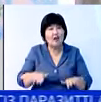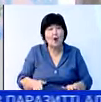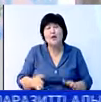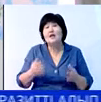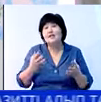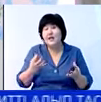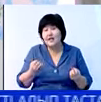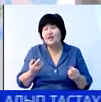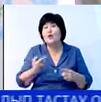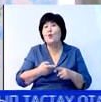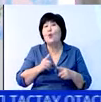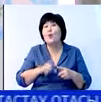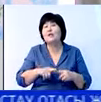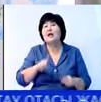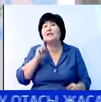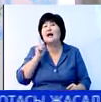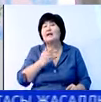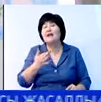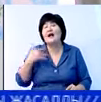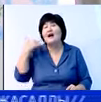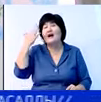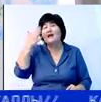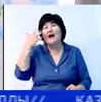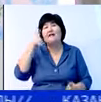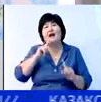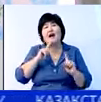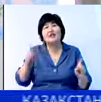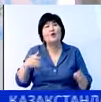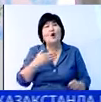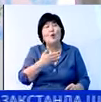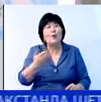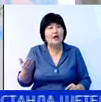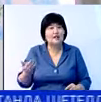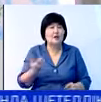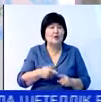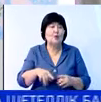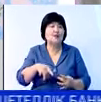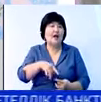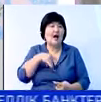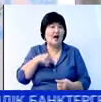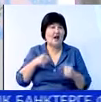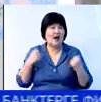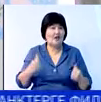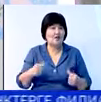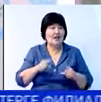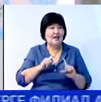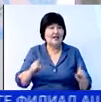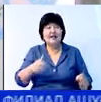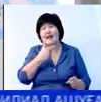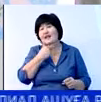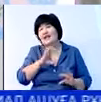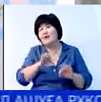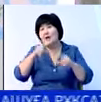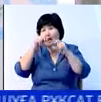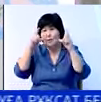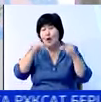Және де осы жастардың қиял ғажайыптарын, олардың осы костюмдерді және керемет маскаларды